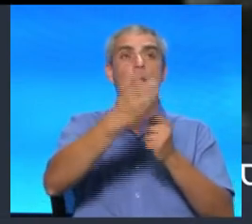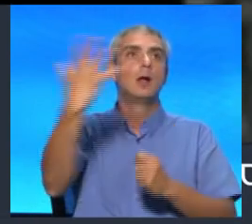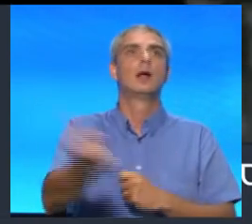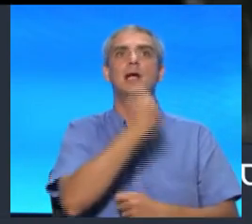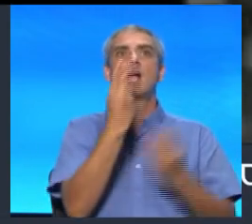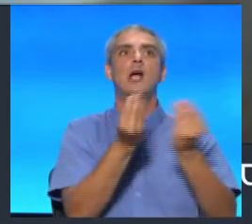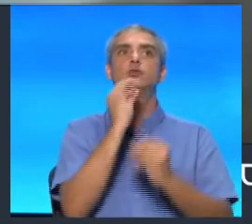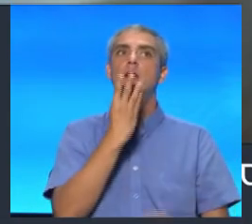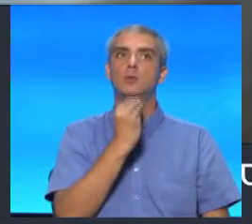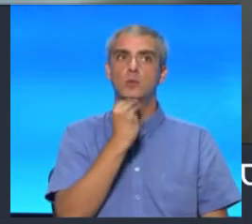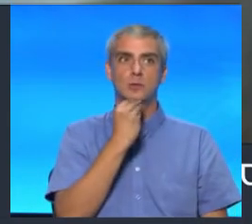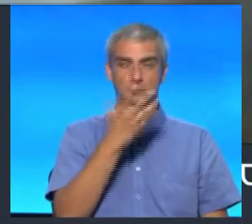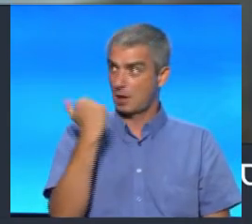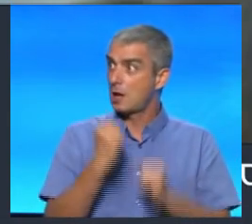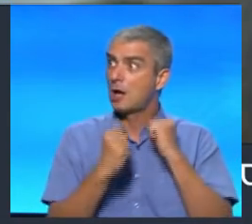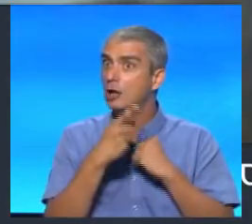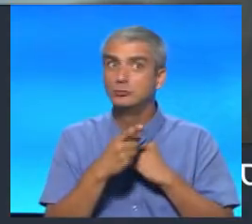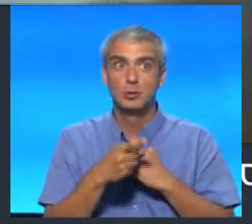יהודי. Was it difficult?